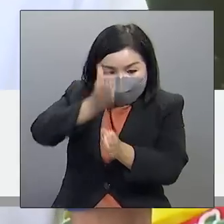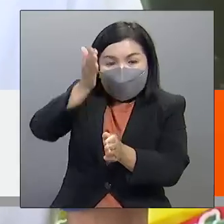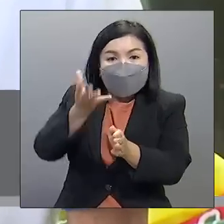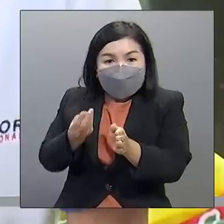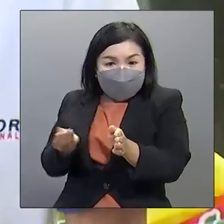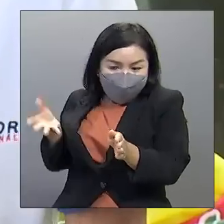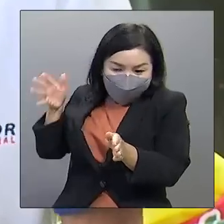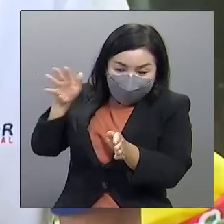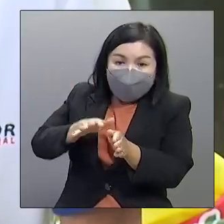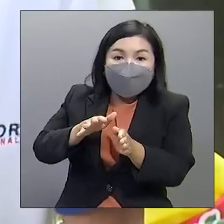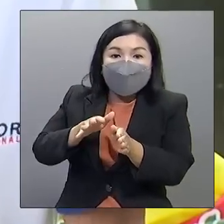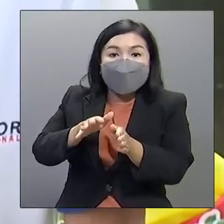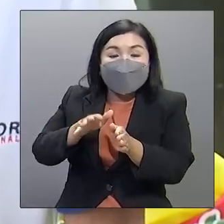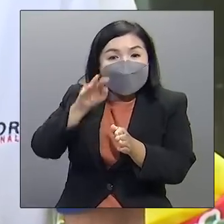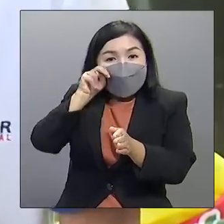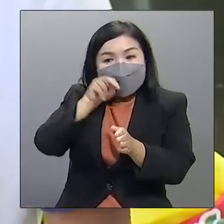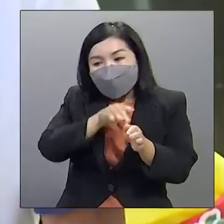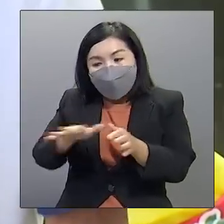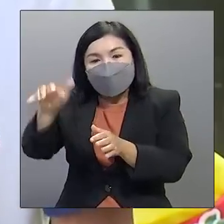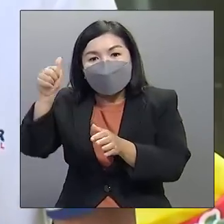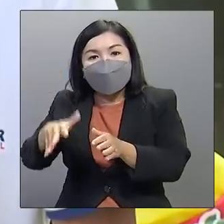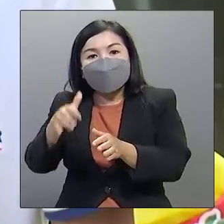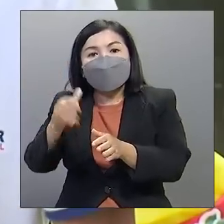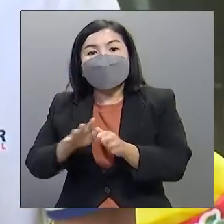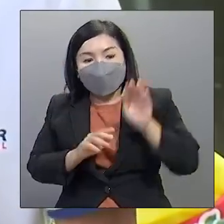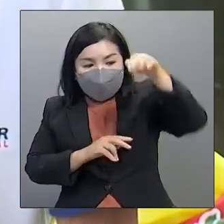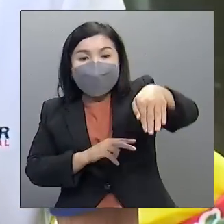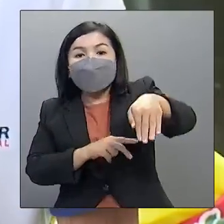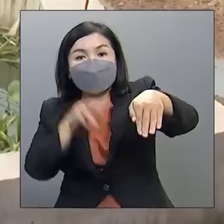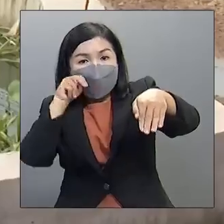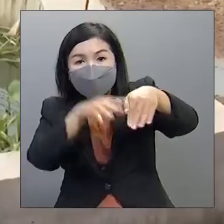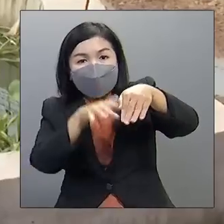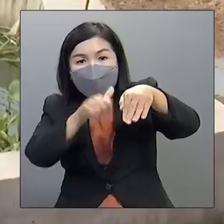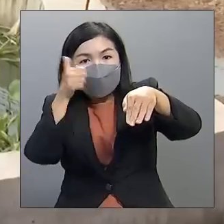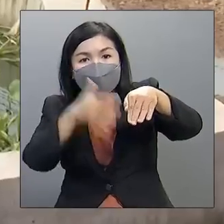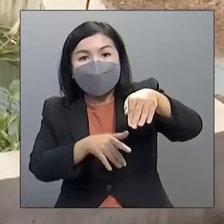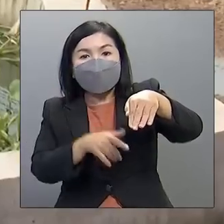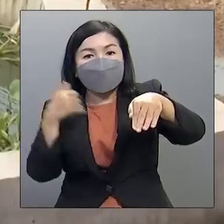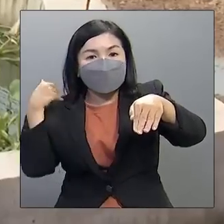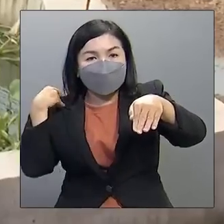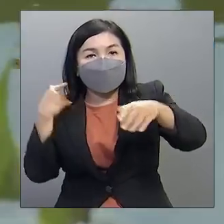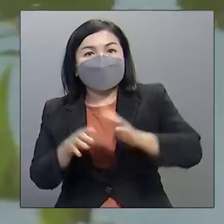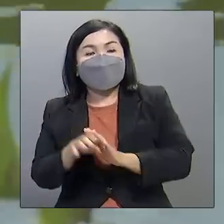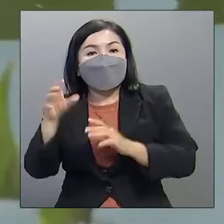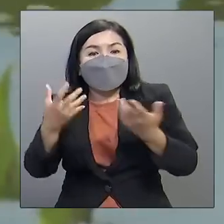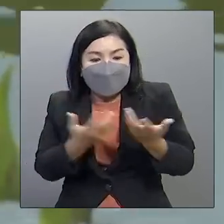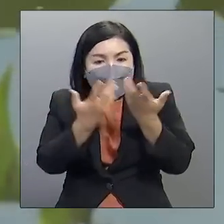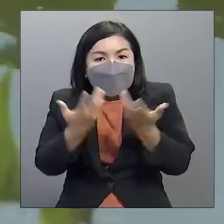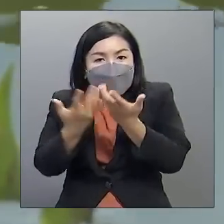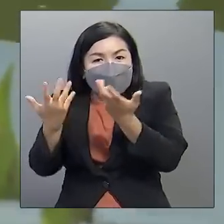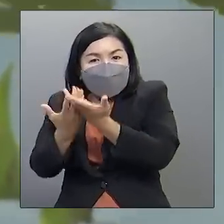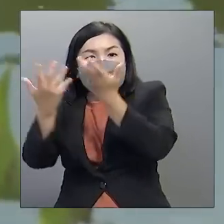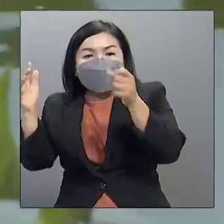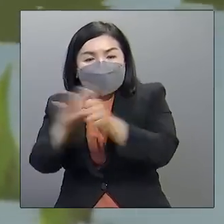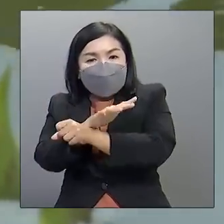มน้ำก็ขึ้นลงไม่ได้เนี่ยอิตาพานนี่ก็ตัน และนี่เป็นสภาพผักตบชวาที่อยู่เต็มค